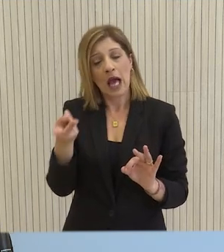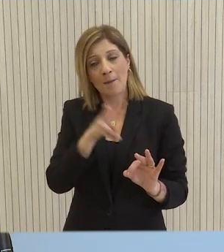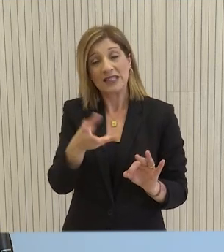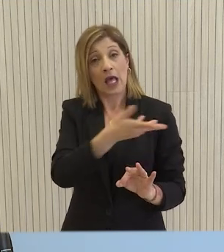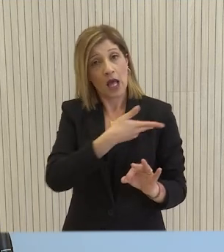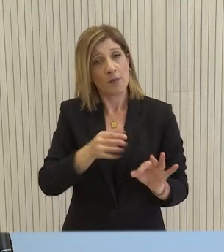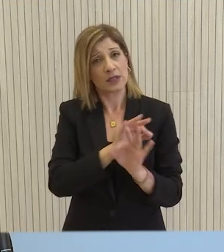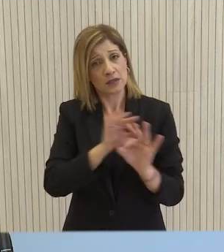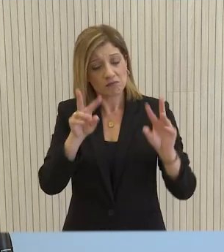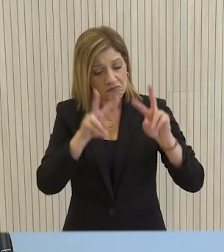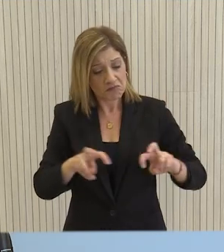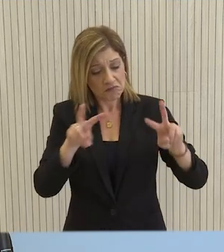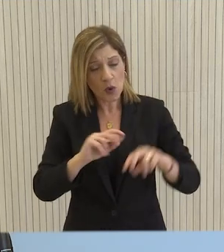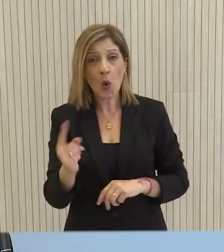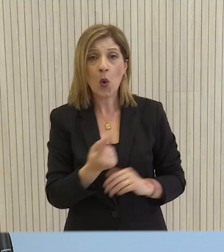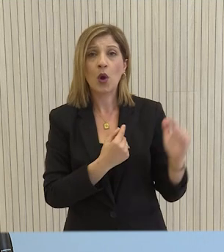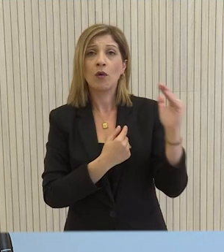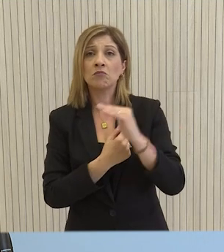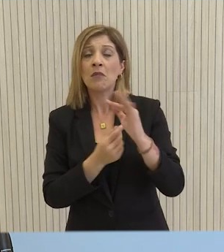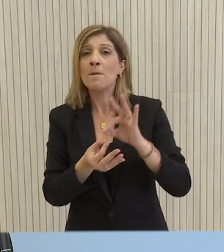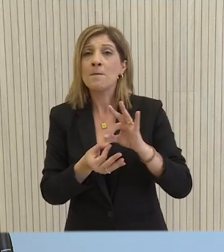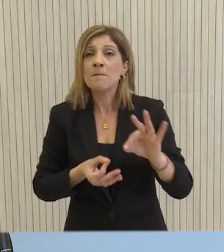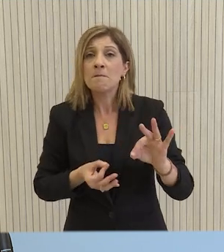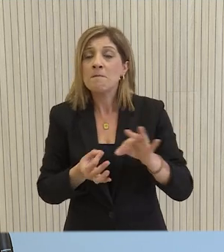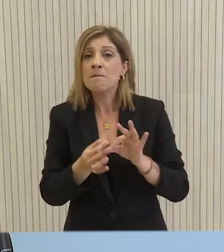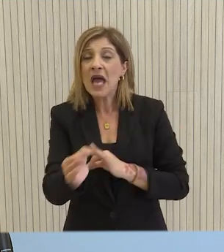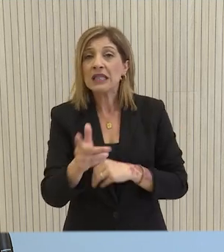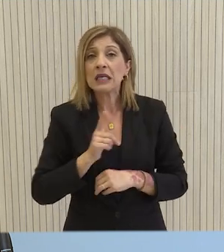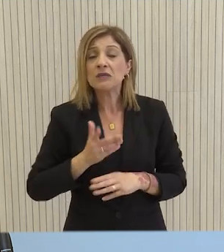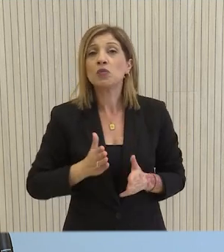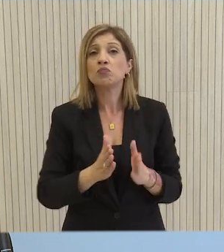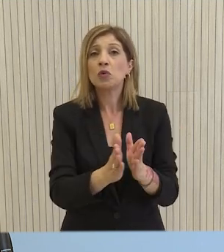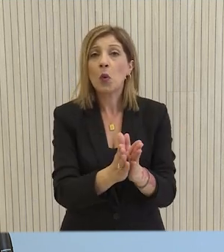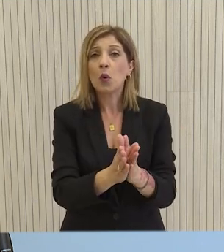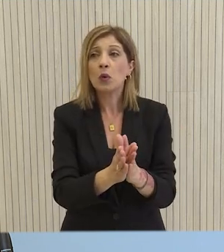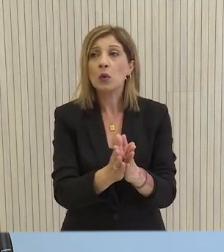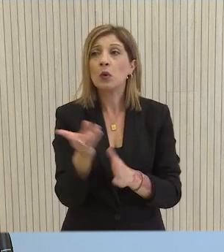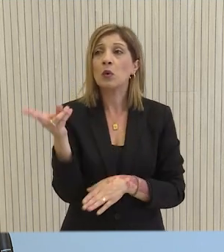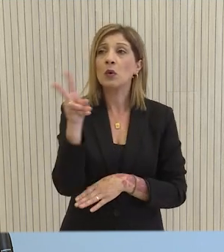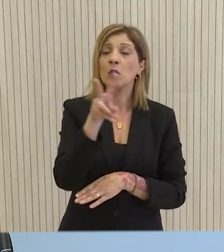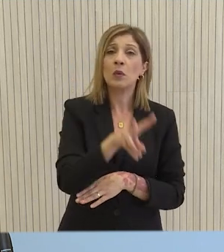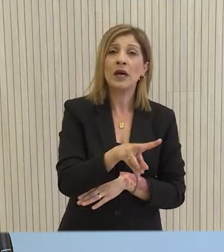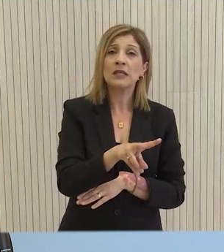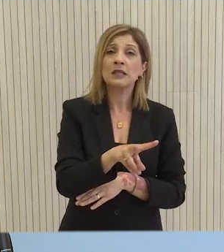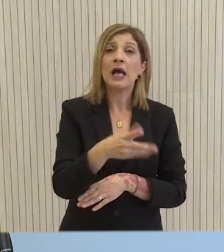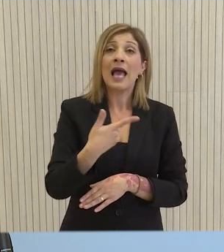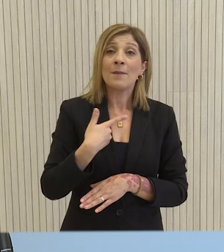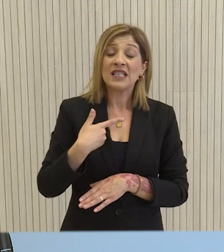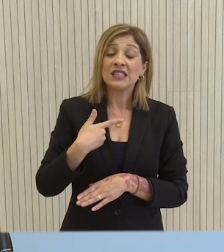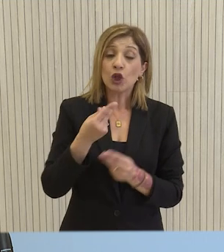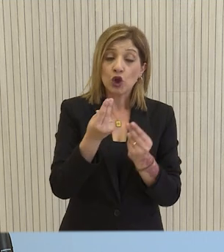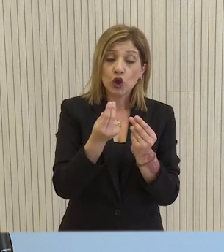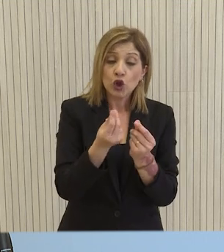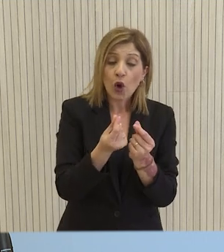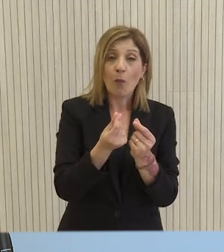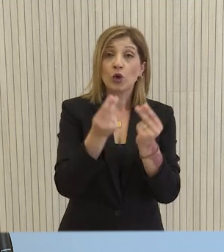όλα τα μέτρα τα οποία μπορούν να ληφθούν. Τα οποία όμως δεν θα προχωρήσουν, αν υπάρχει ανοιχτό παράθυρο για να ξέρουν διαπραγματεύσεων. Δεν είναι αυτό που φοβεί. Έχω πει ότι ο μόνιμος τρόπος επίλυσης